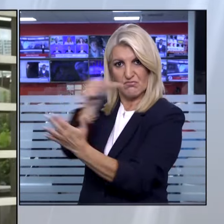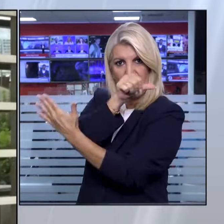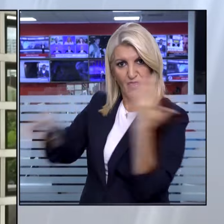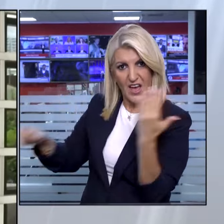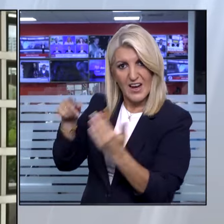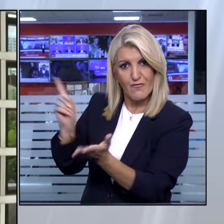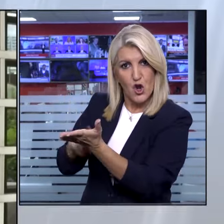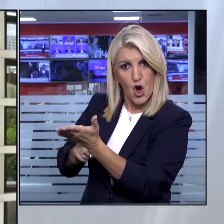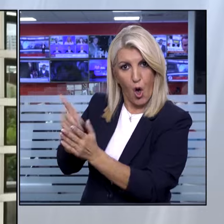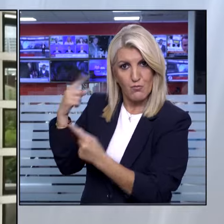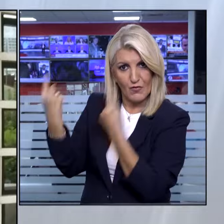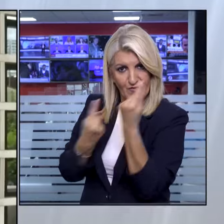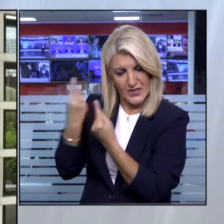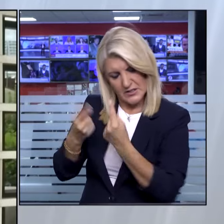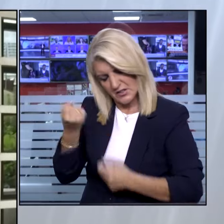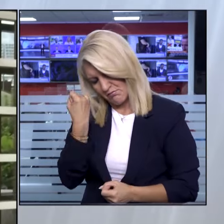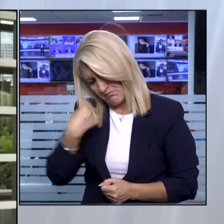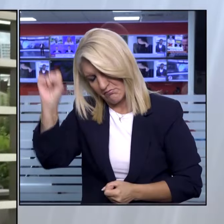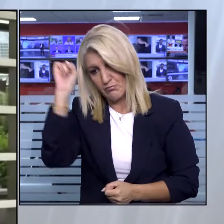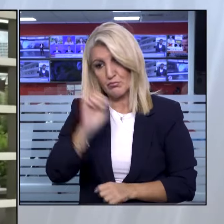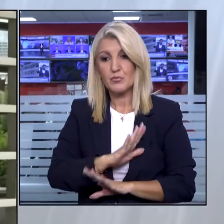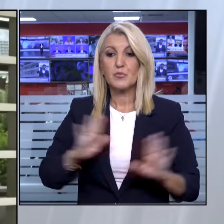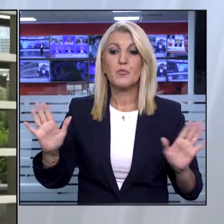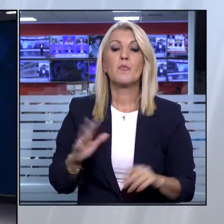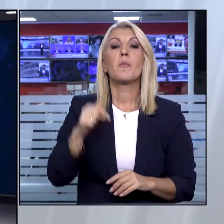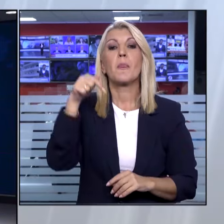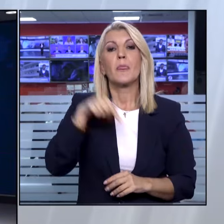Μάριου Σαλμά θα διεξαχθεί τη Δευτέρα το μεσημέρι.